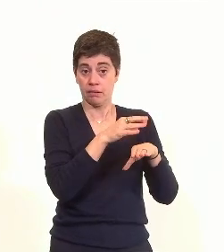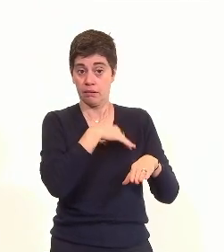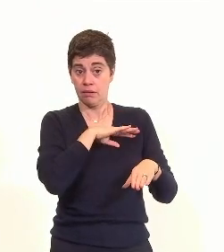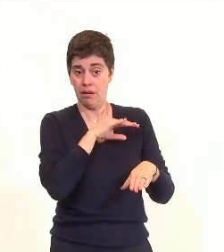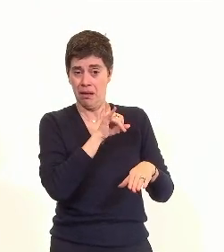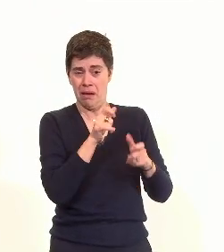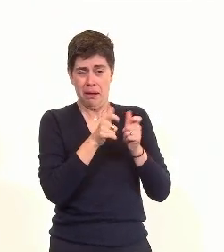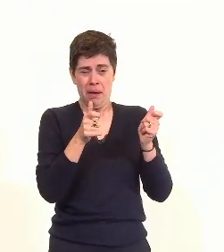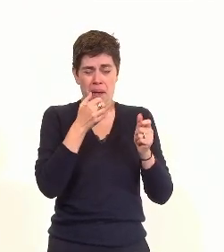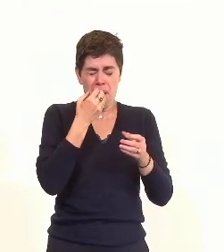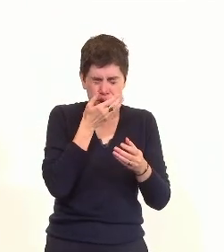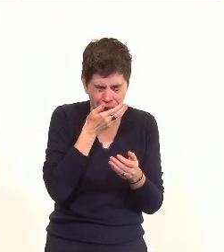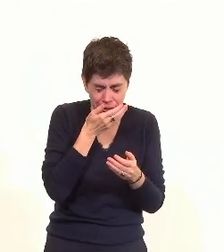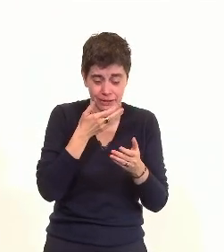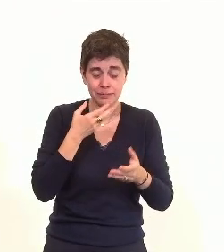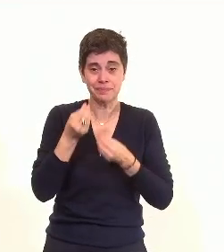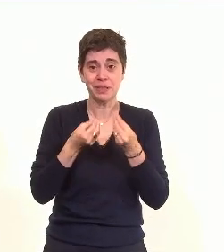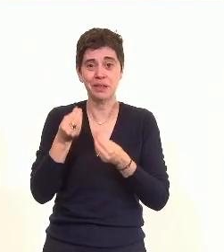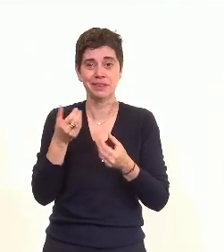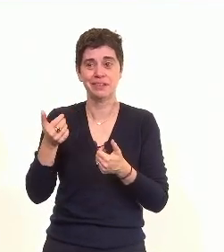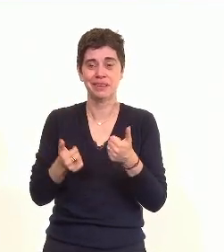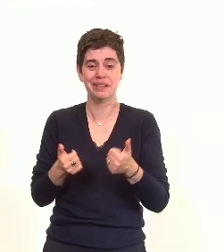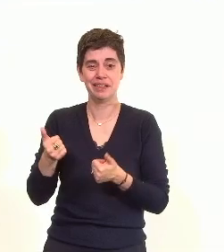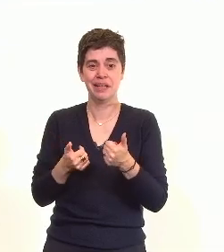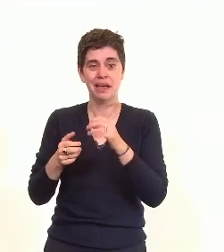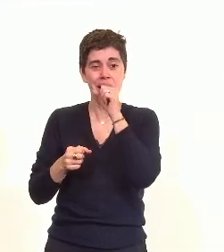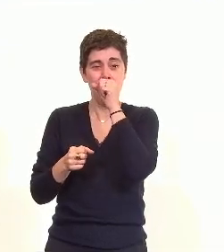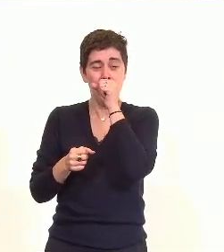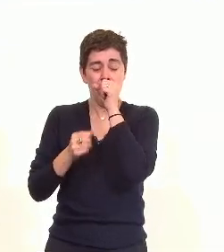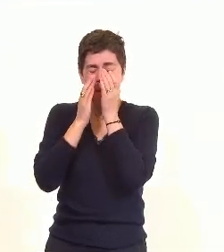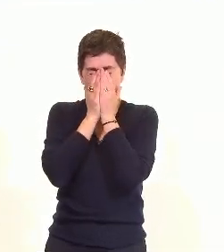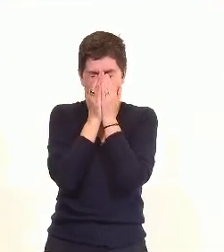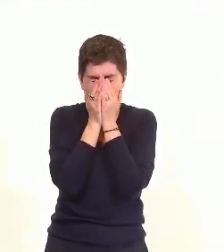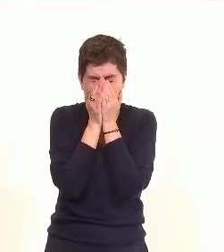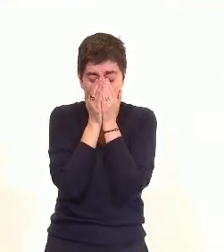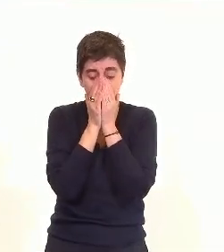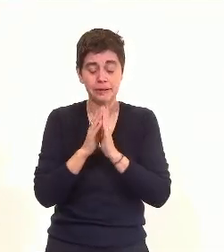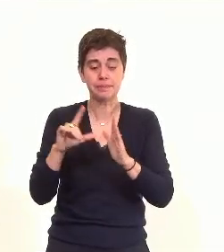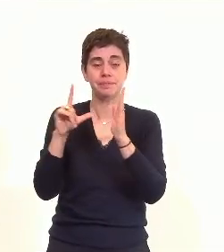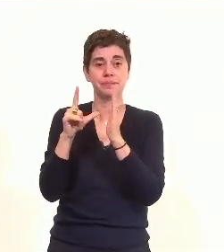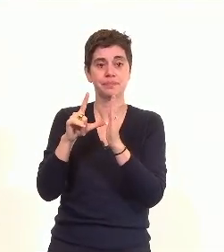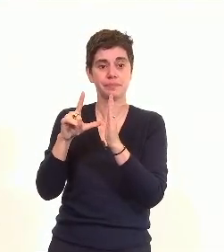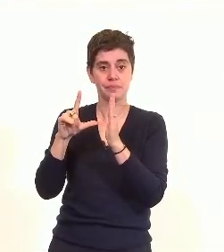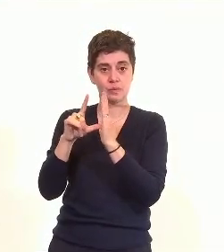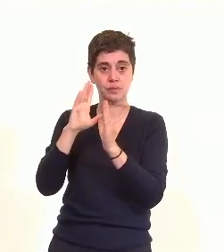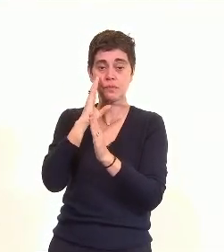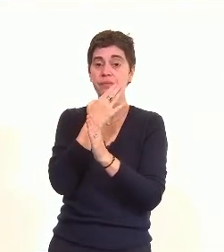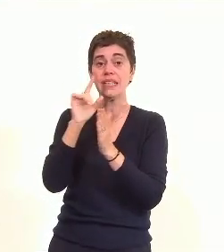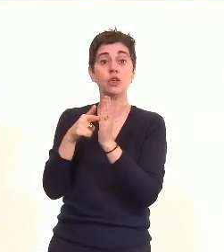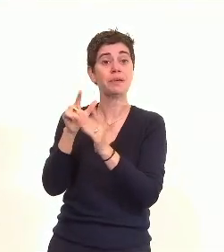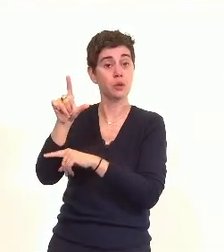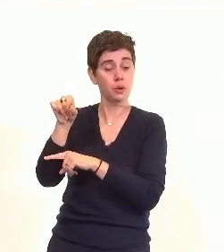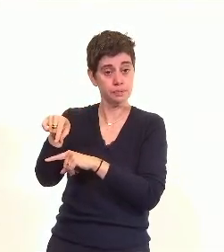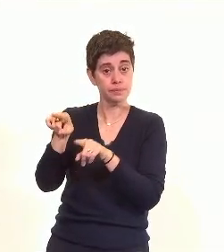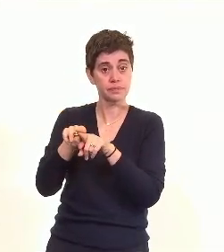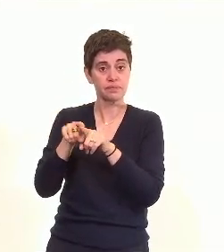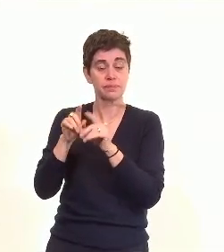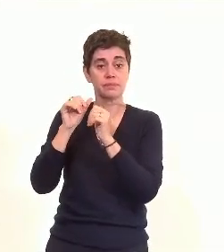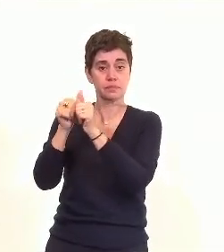Oui, merci Clément. Donc peut-être je peux vous dire comment on a travaillé ensemble. et en particulier comment